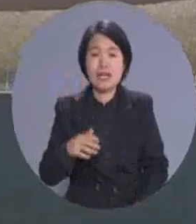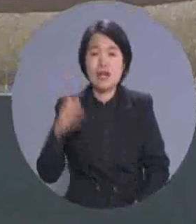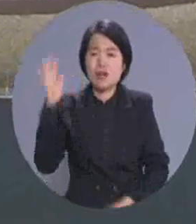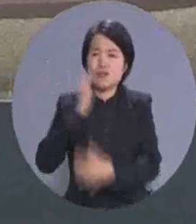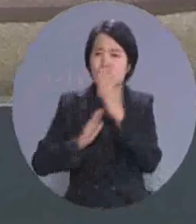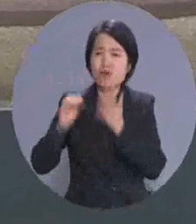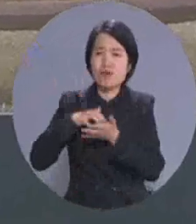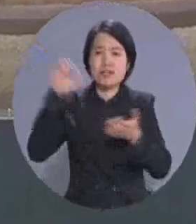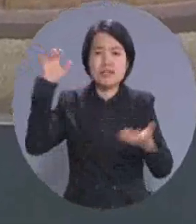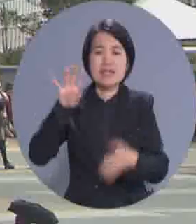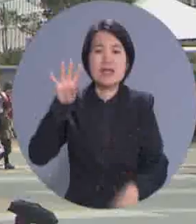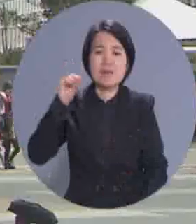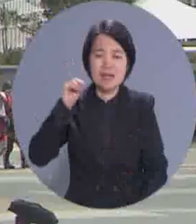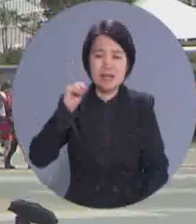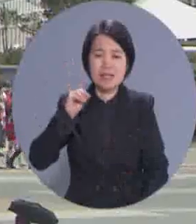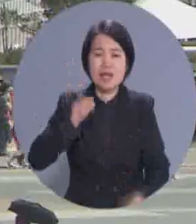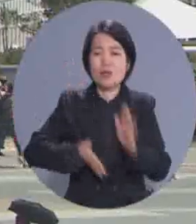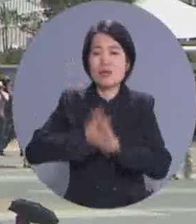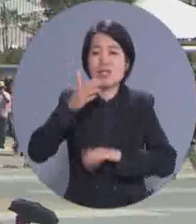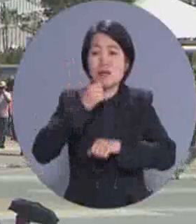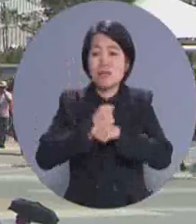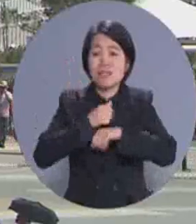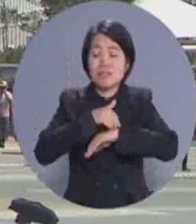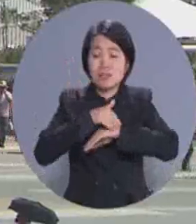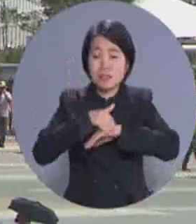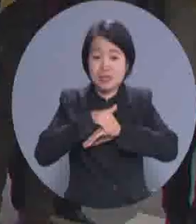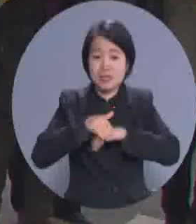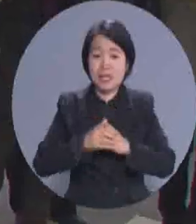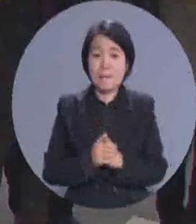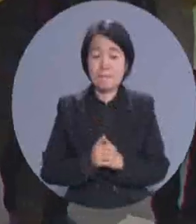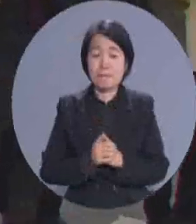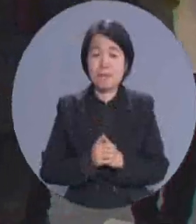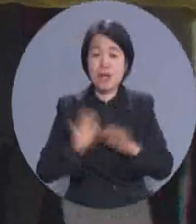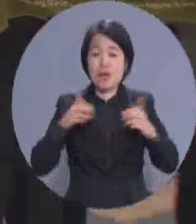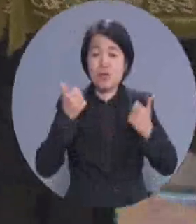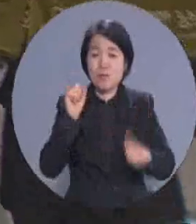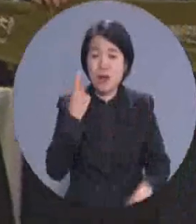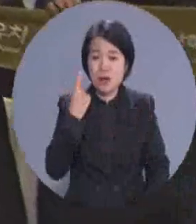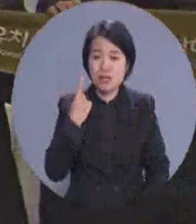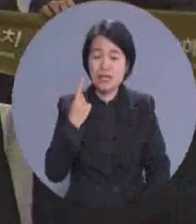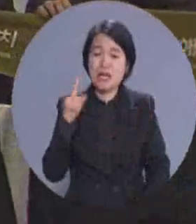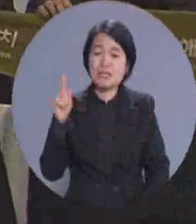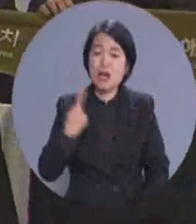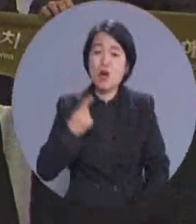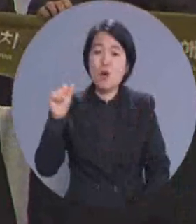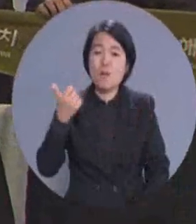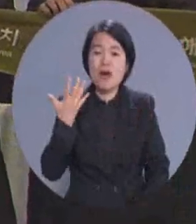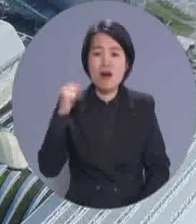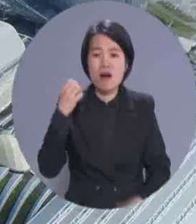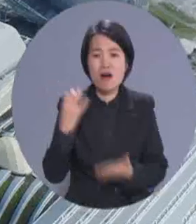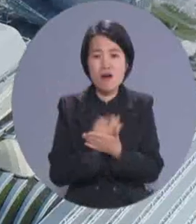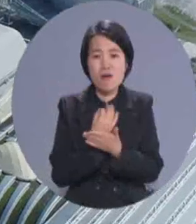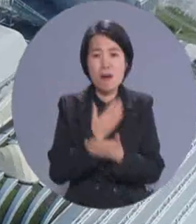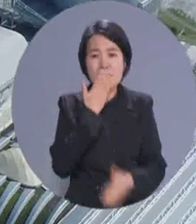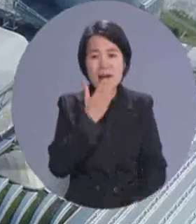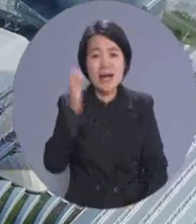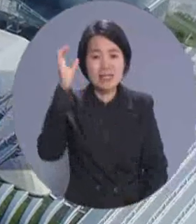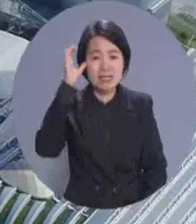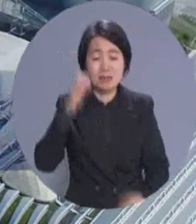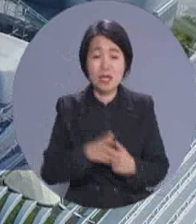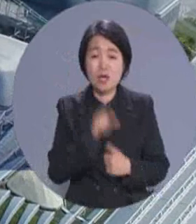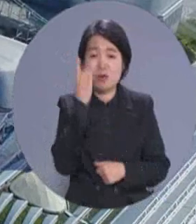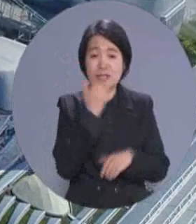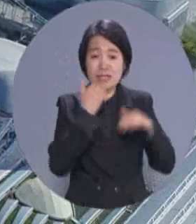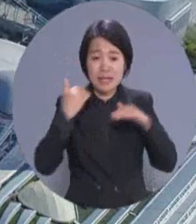만들겠다는 구상입니다. 당사국 총회를 통해 1,500억 원의 생산 유발 효과가 기대됩니다. 여수는 살아있는